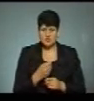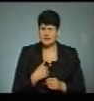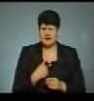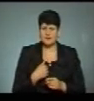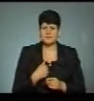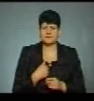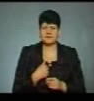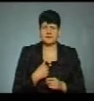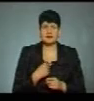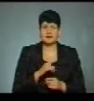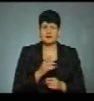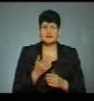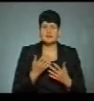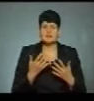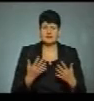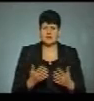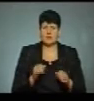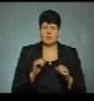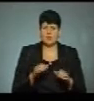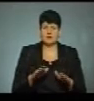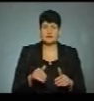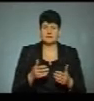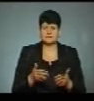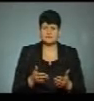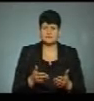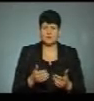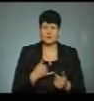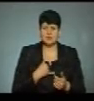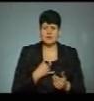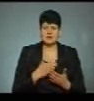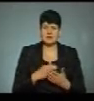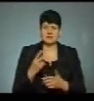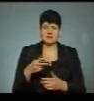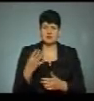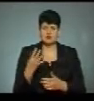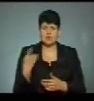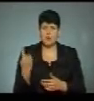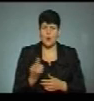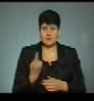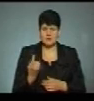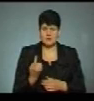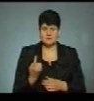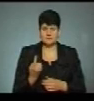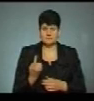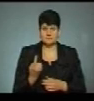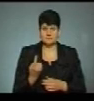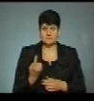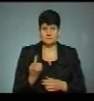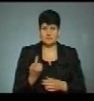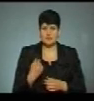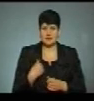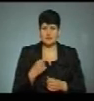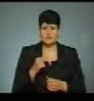настільки могла дати, тому що в нас 24 області, і я